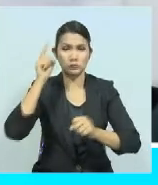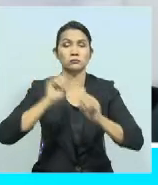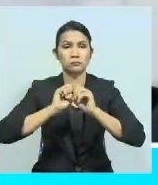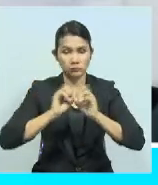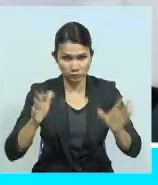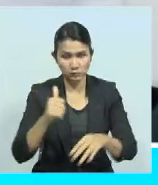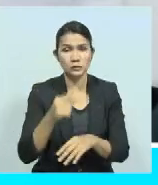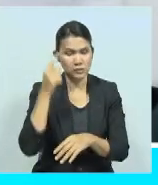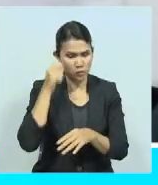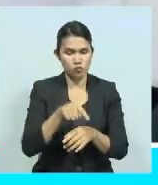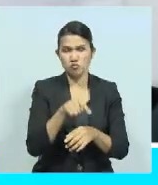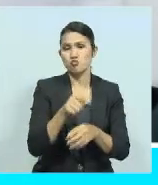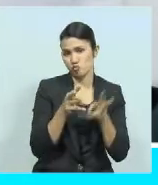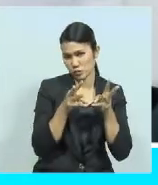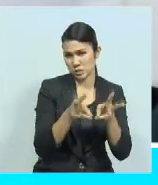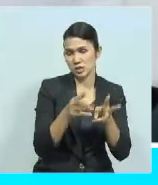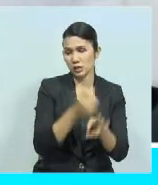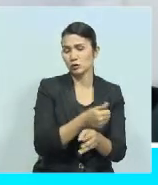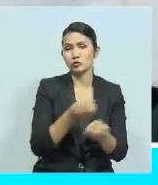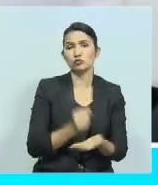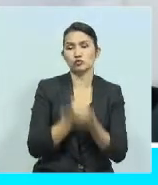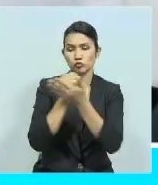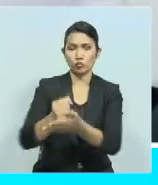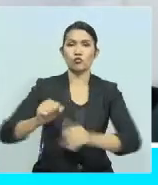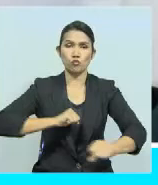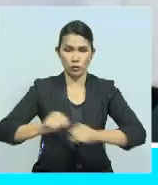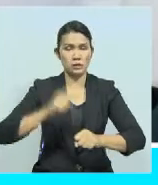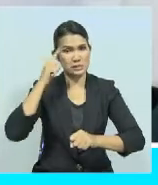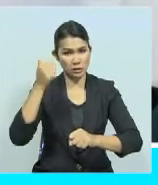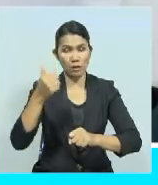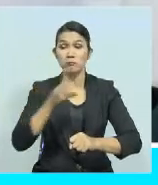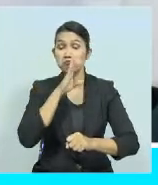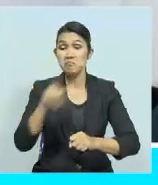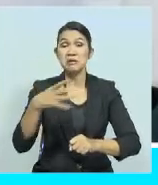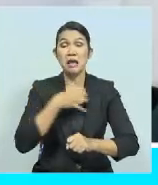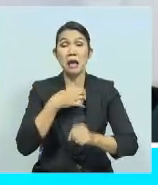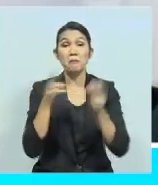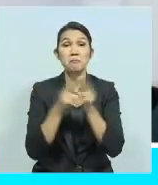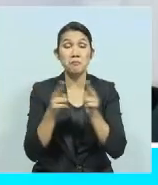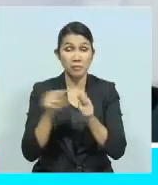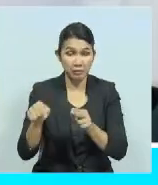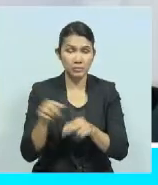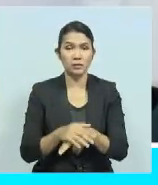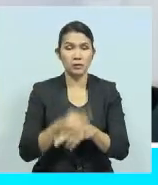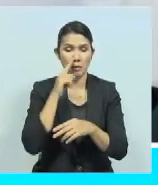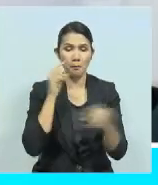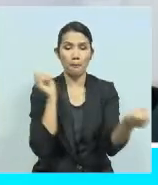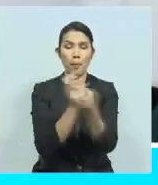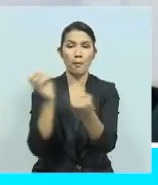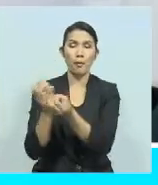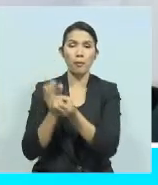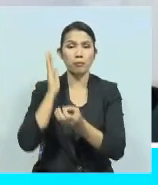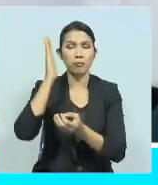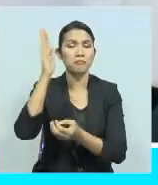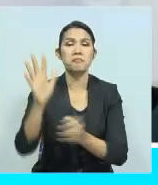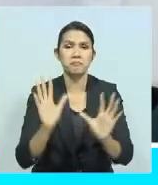ขึ้นอันนี้น่าจะเป็นสิ่งที่ช่วยวัยรุ่นจำนวนหนึ่งที่ตัดสินใจมีเพศสัมพันธ์ในวัยนี้แล้วก็ไม่ทำให้เกิดผลกระทบที่จะตาม